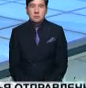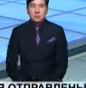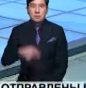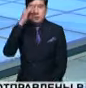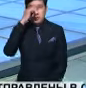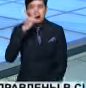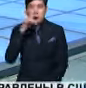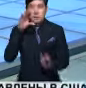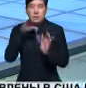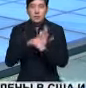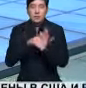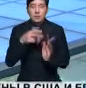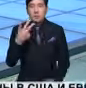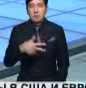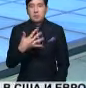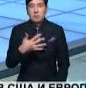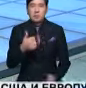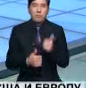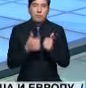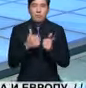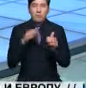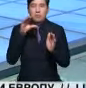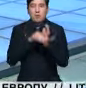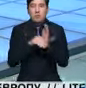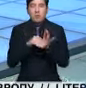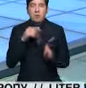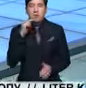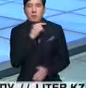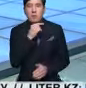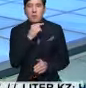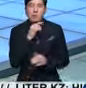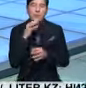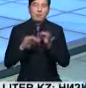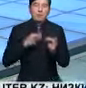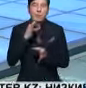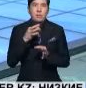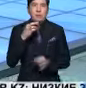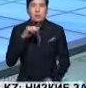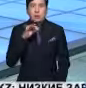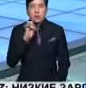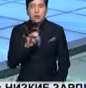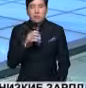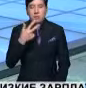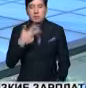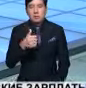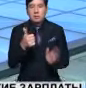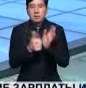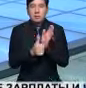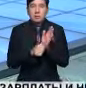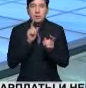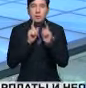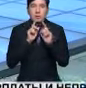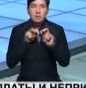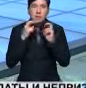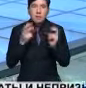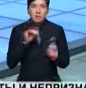Казахстан вошел в топ-35 самых конкурентоспособных экономик мира. Об этом Касым-Жомарт Токаев заявил на 36-м пленарном заседании Совета